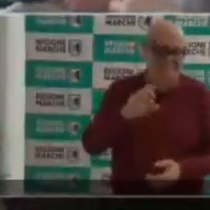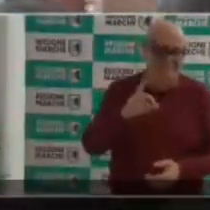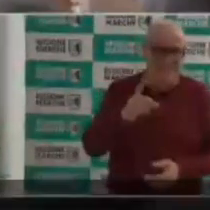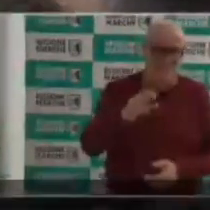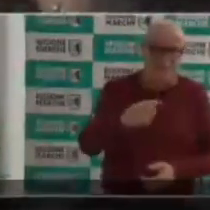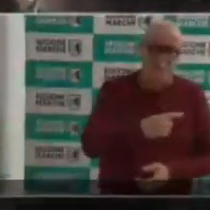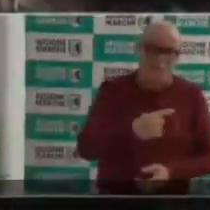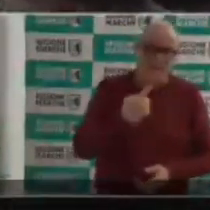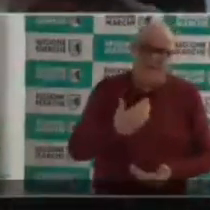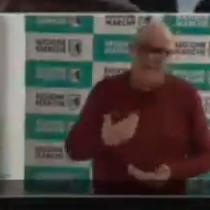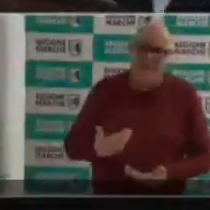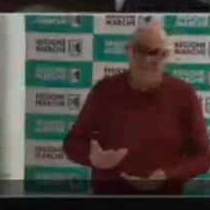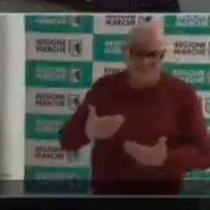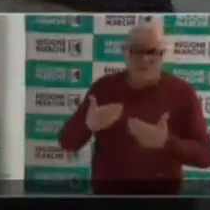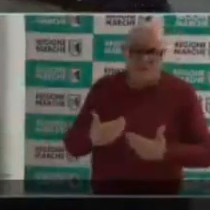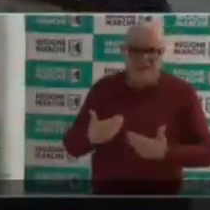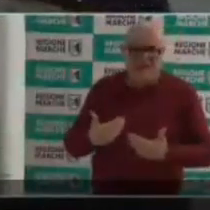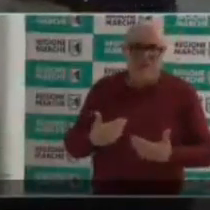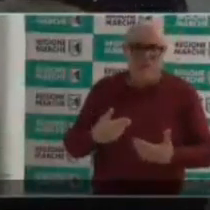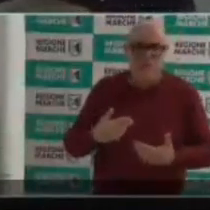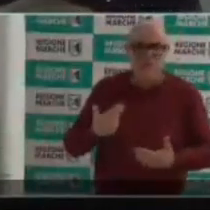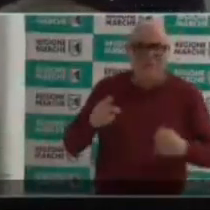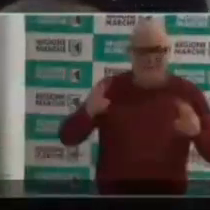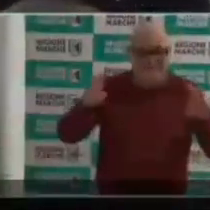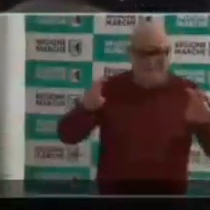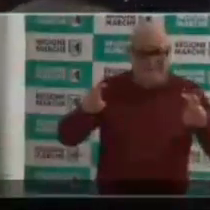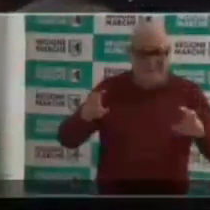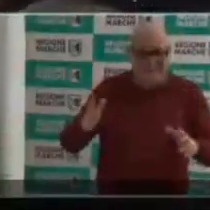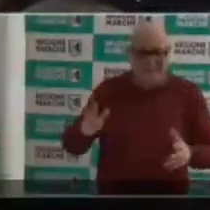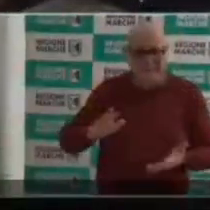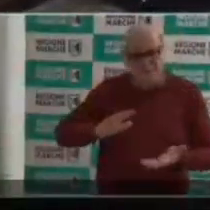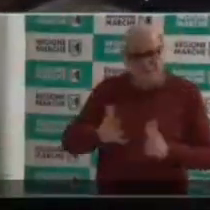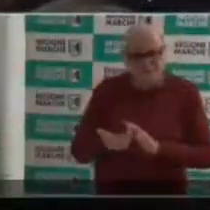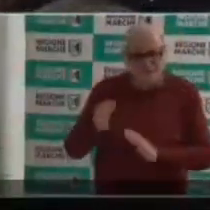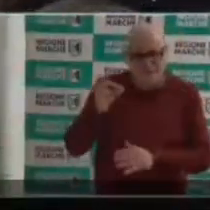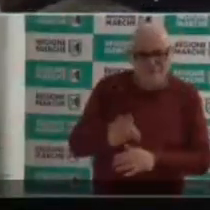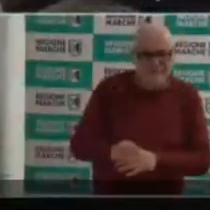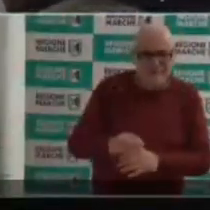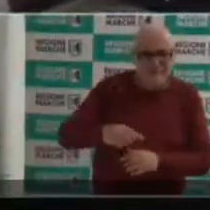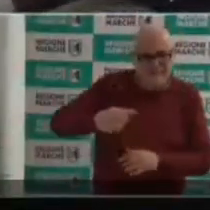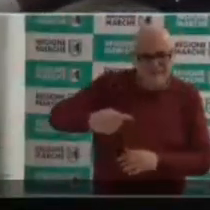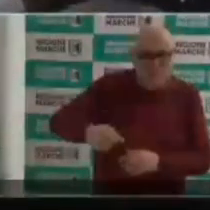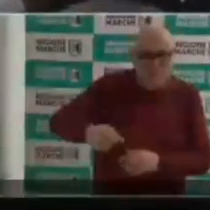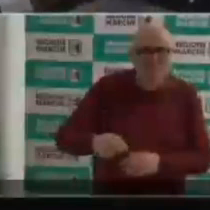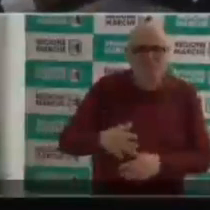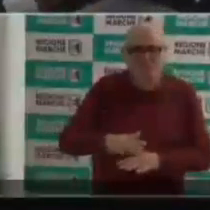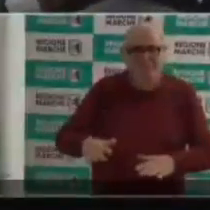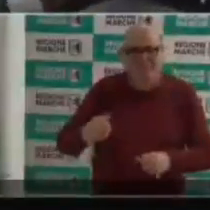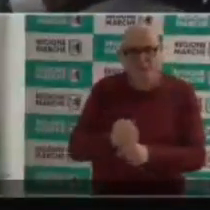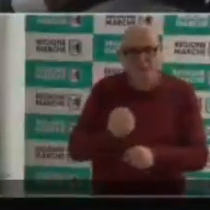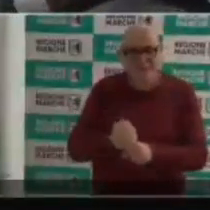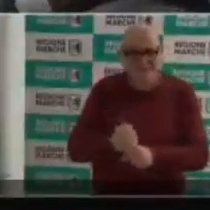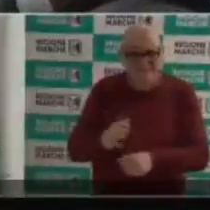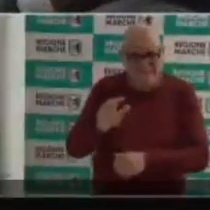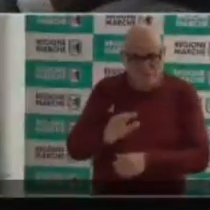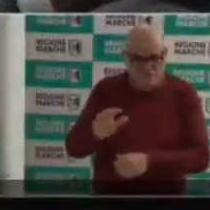tema che probabilmente diverrà centrale con l'approvazione dei prossimi piani operativi regionali, sia per quanto riguarda il FESR che